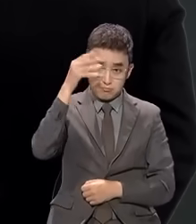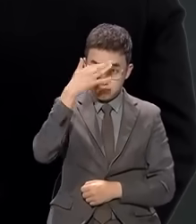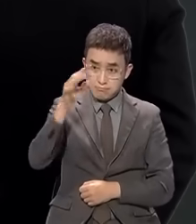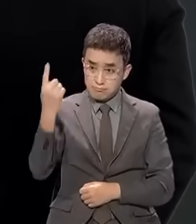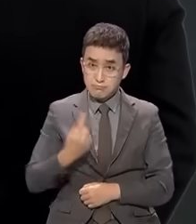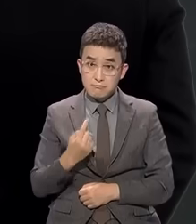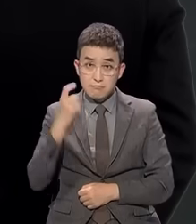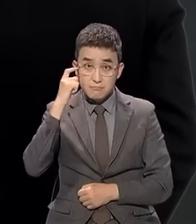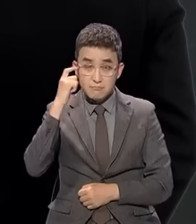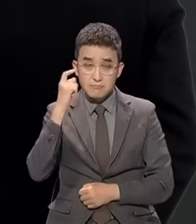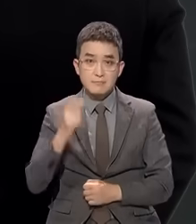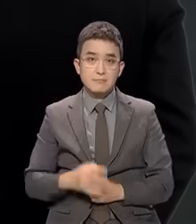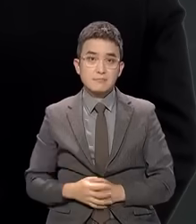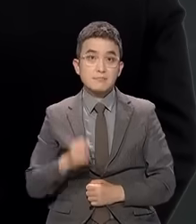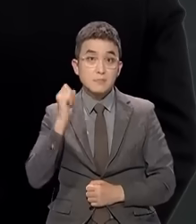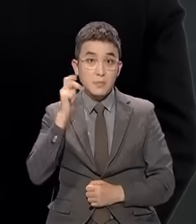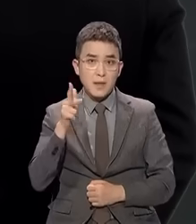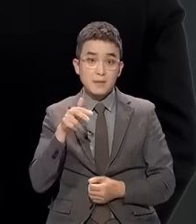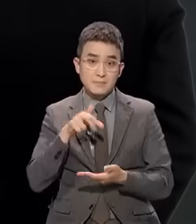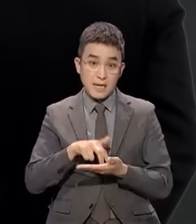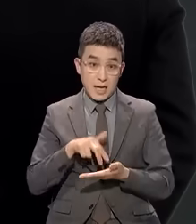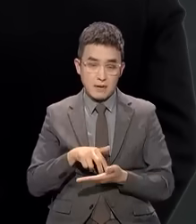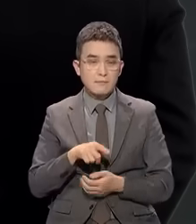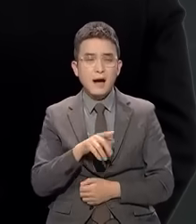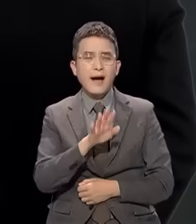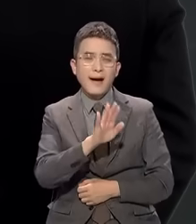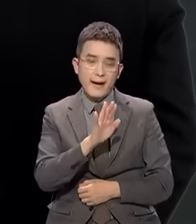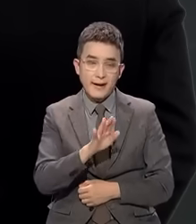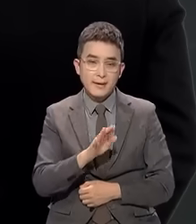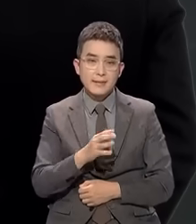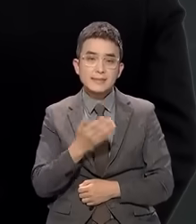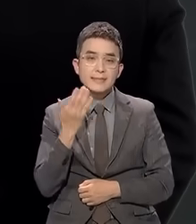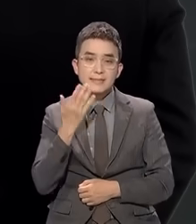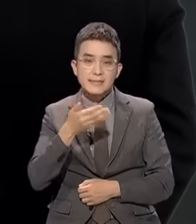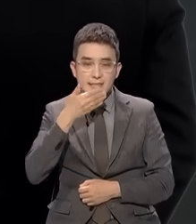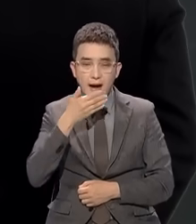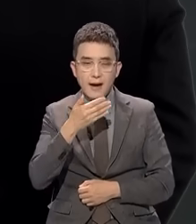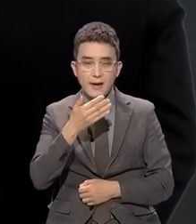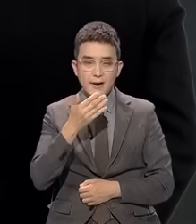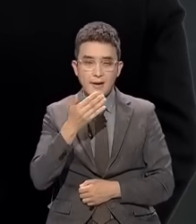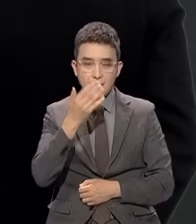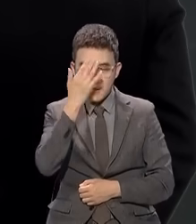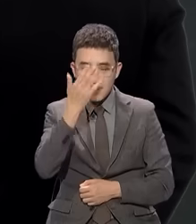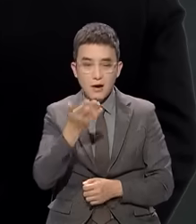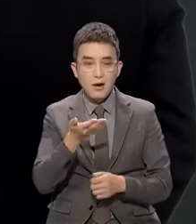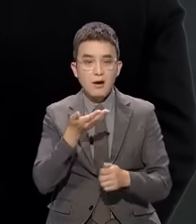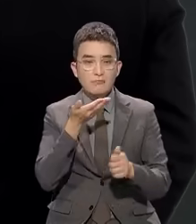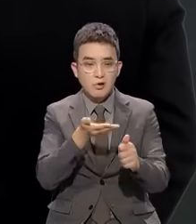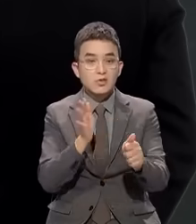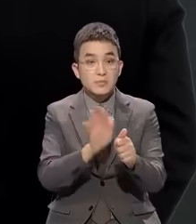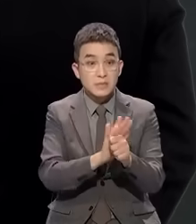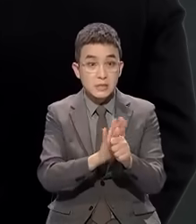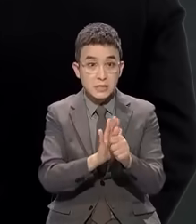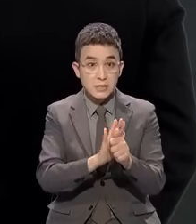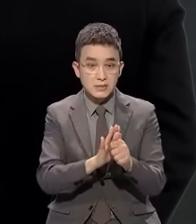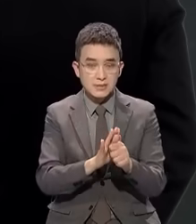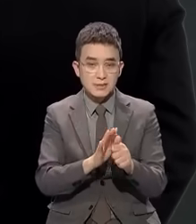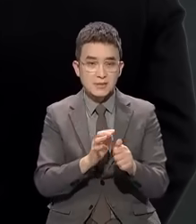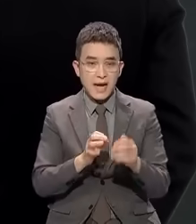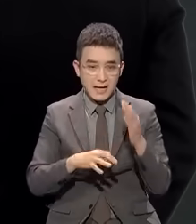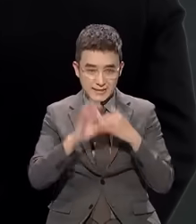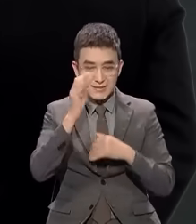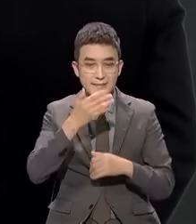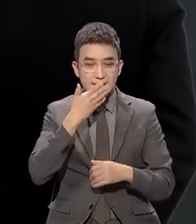했더니 호텔 측에서, 아, 그러지 마시고 별거 아닌데 식사나 제공해 드릴 테니까 화 푸시라고 그렇게 얘기를 했더라는 겁니다. 아, 조식 먹고